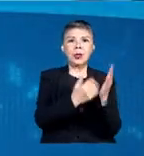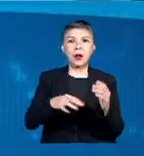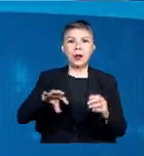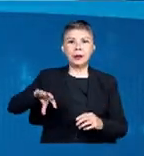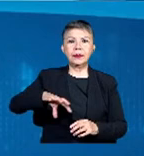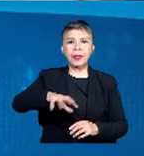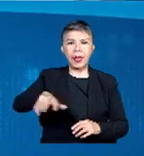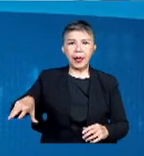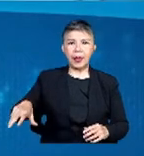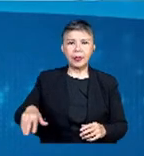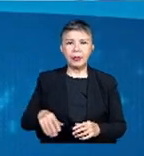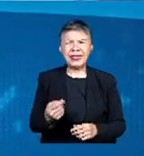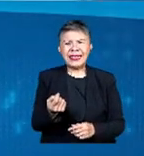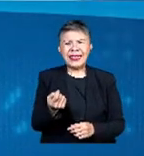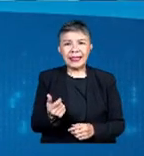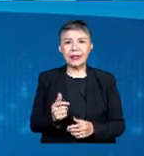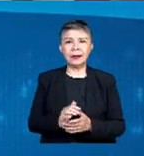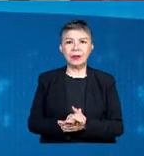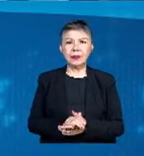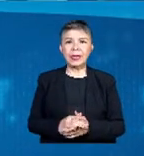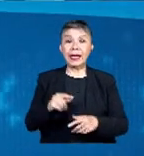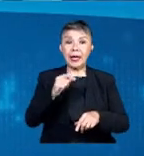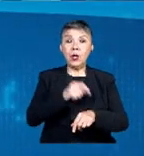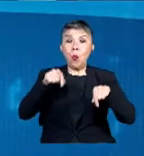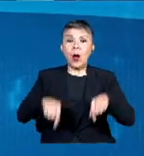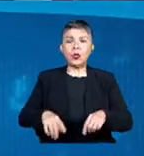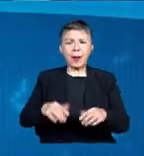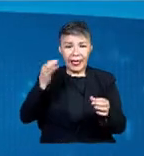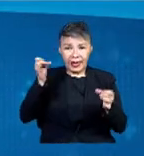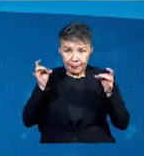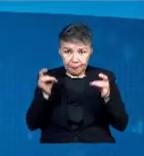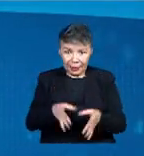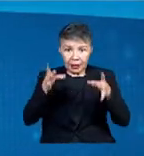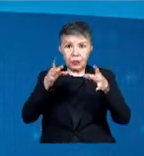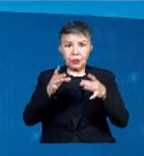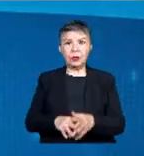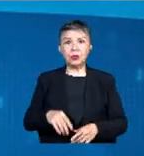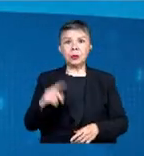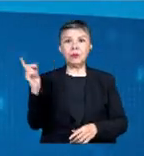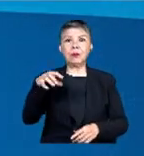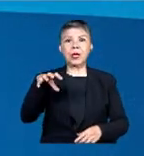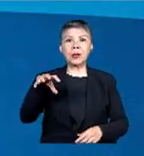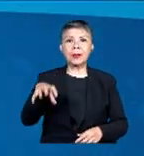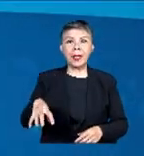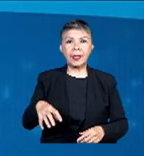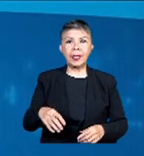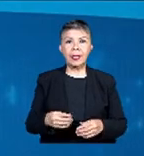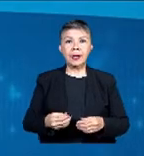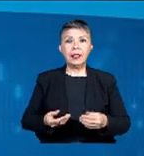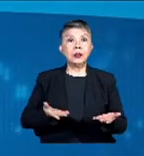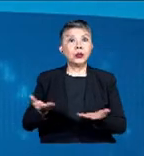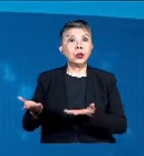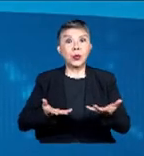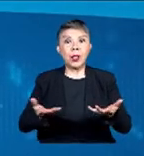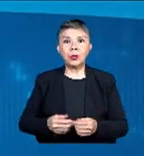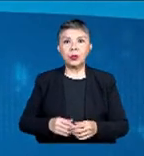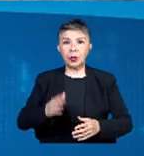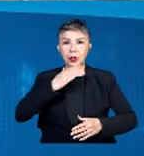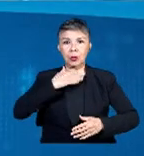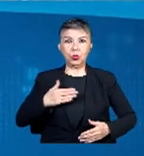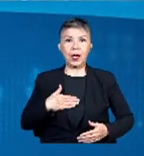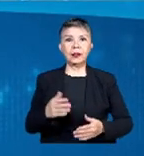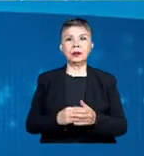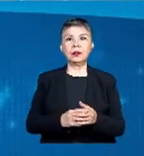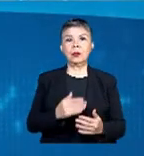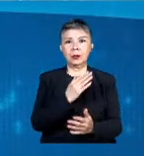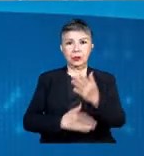Inilah momentum untuk masing-masing kepala daerah dapat merealisasikan peraturan daerah sesuai dengan kebutuhan